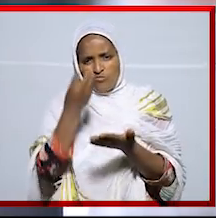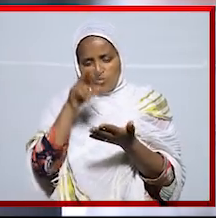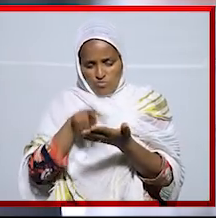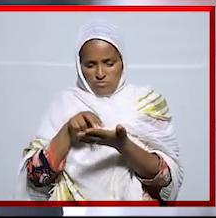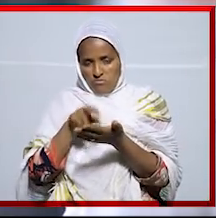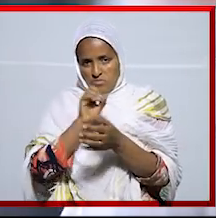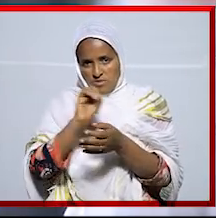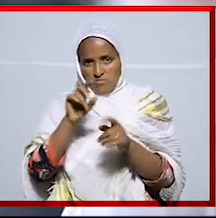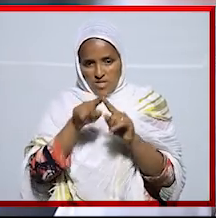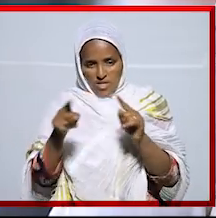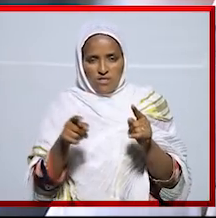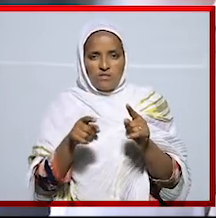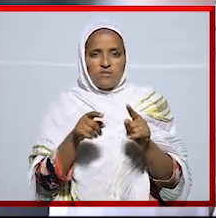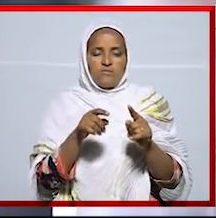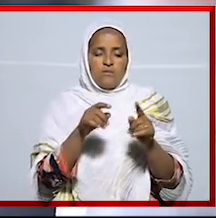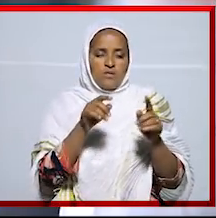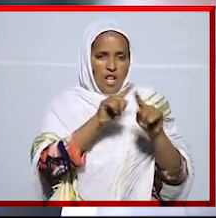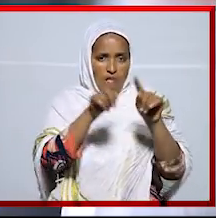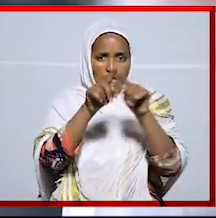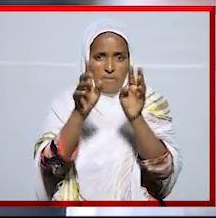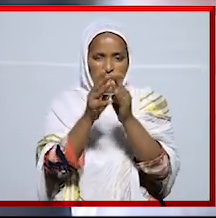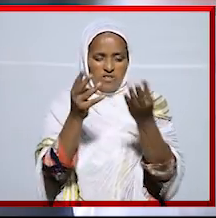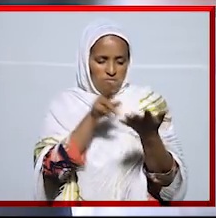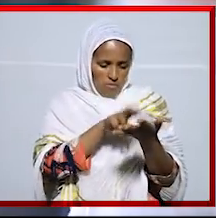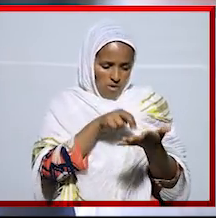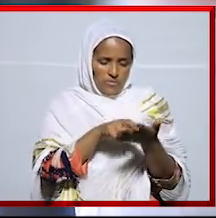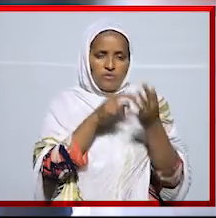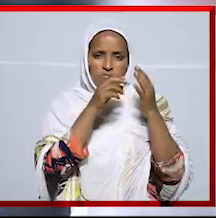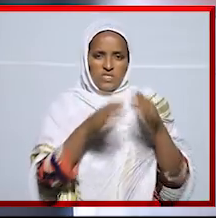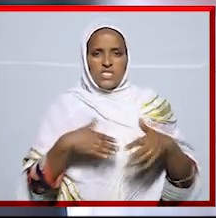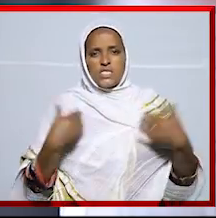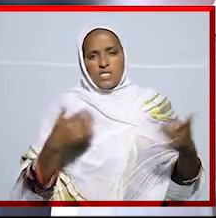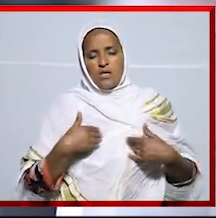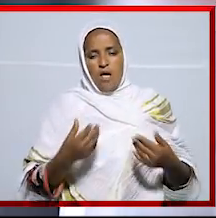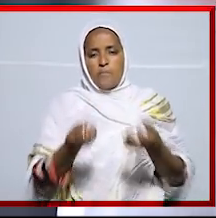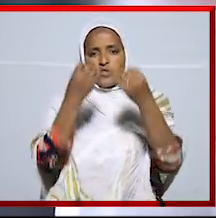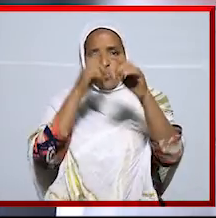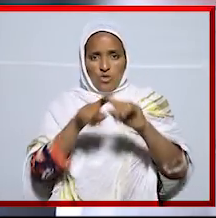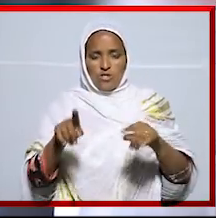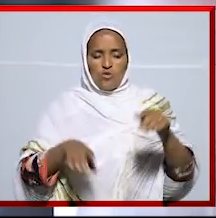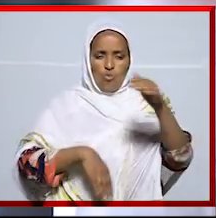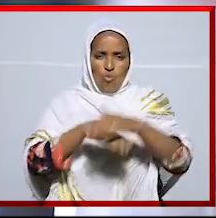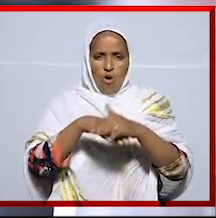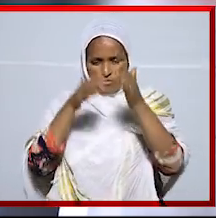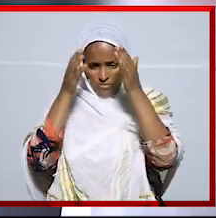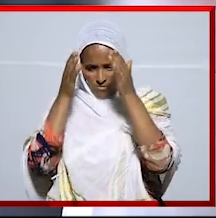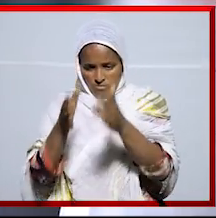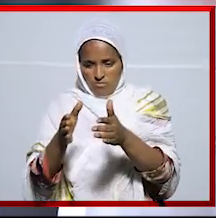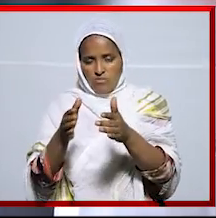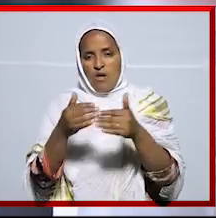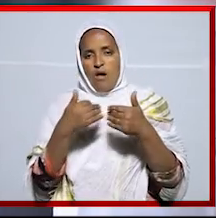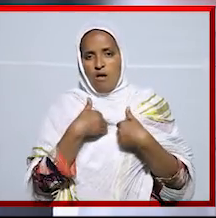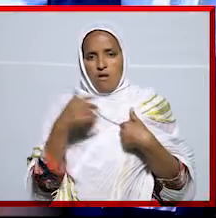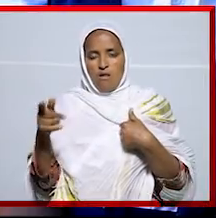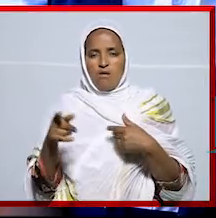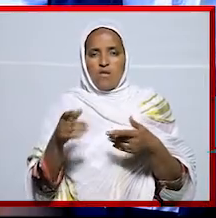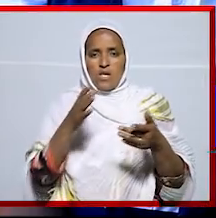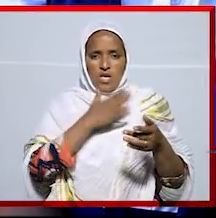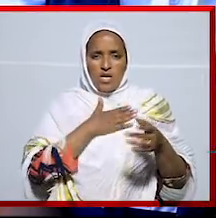ነኝ። ግን ያው ፊክሽን መጻፎችን ማንበብ አብዛኛውም ግን እግር ኳስ ላይ አተኩራለሁ